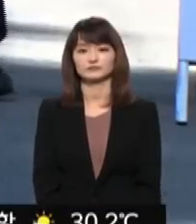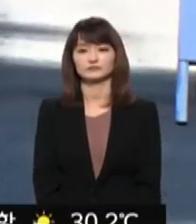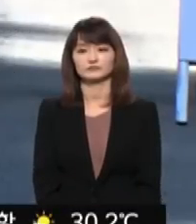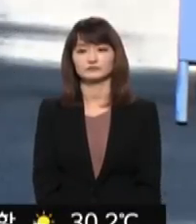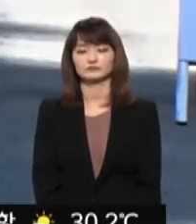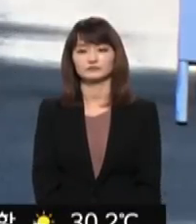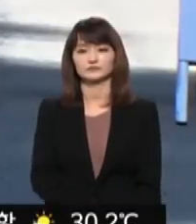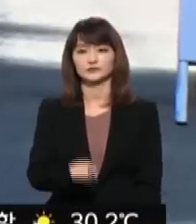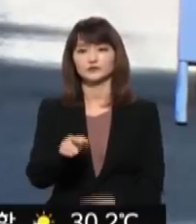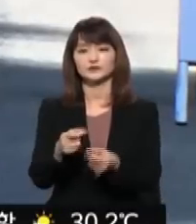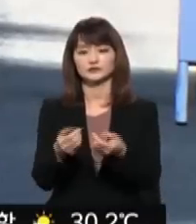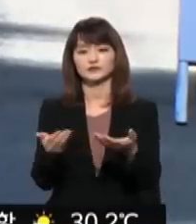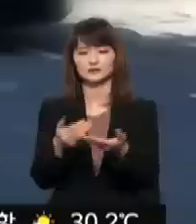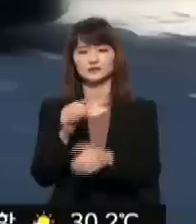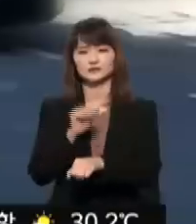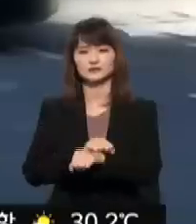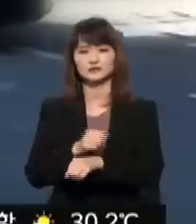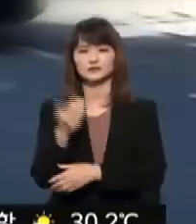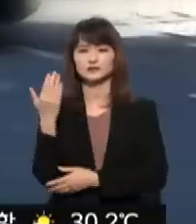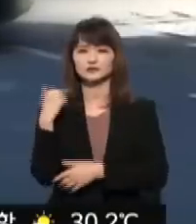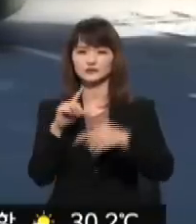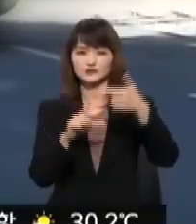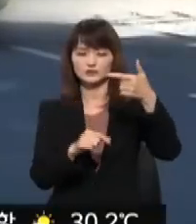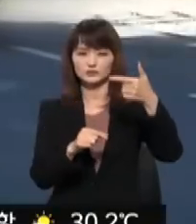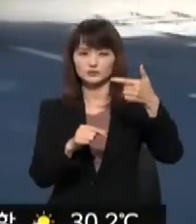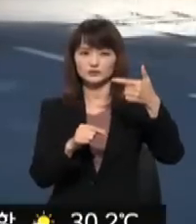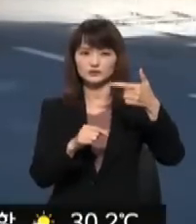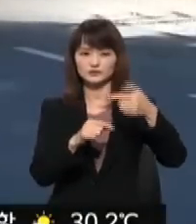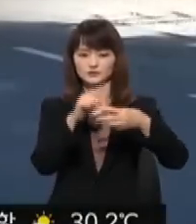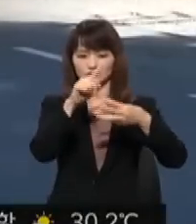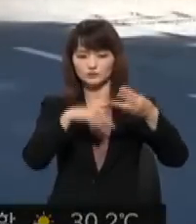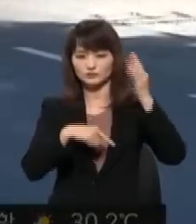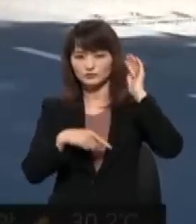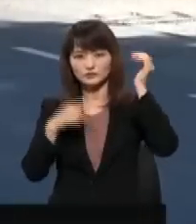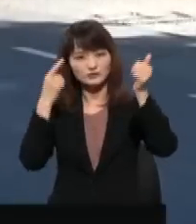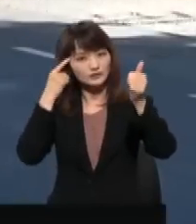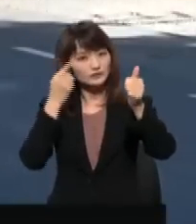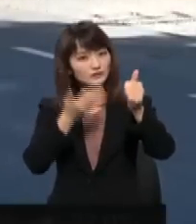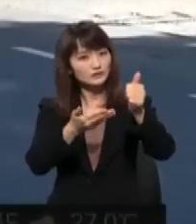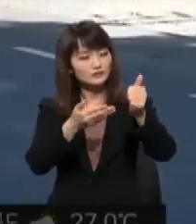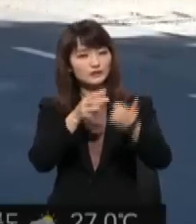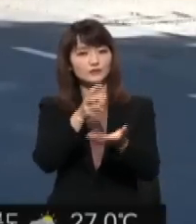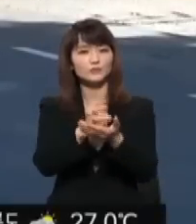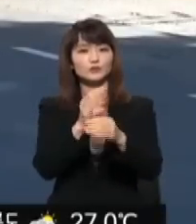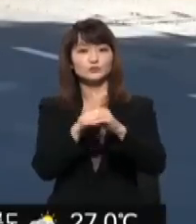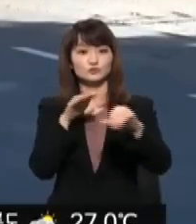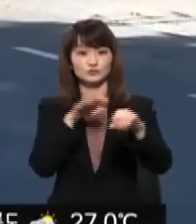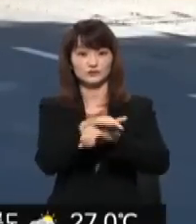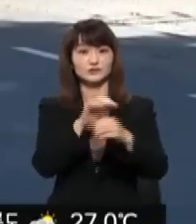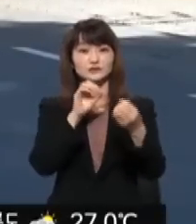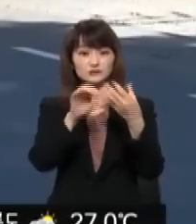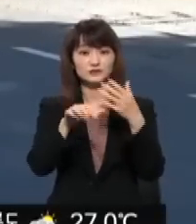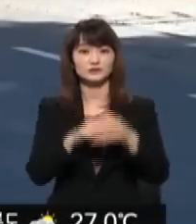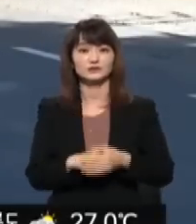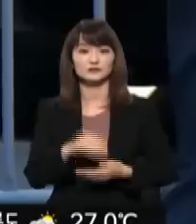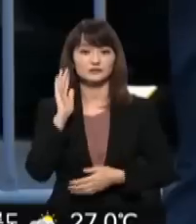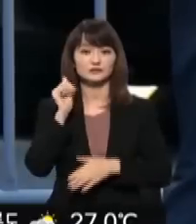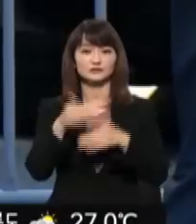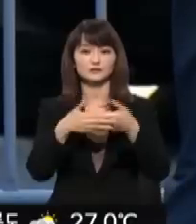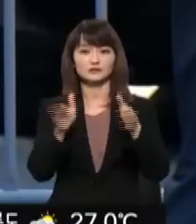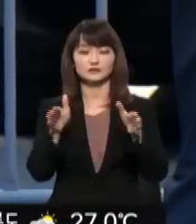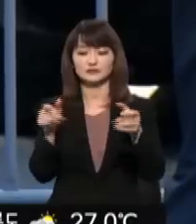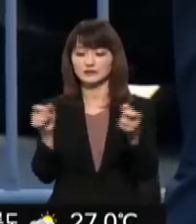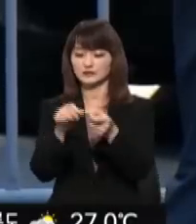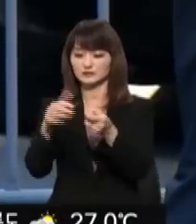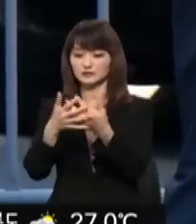모처럼 잘한거다 지난 6월 달에이 질문이 도스트펜에서 나왔을 때 이제 뭐 법치 얘기를 하셨어요 대통령 실 앞에도